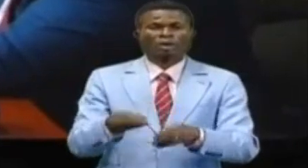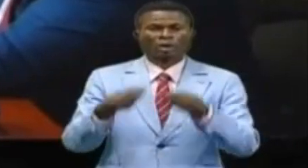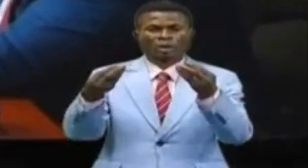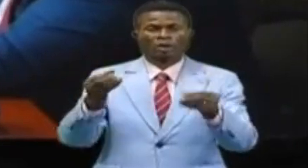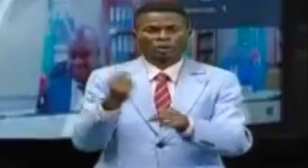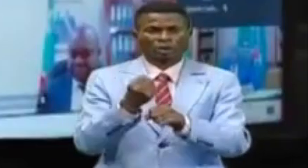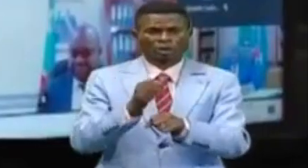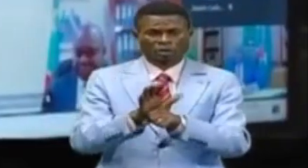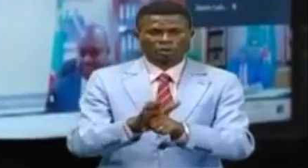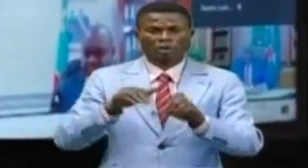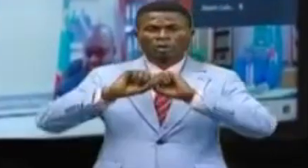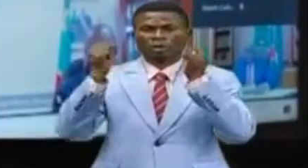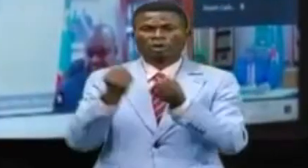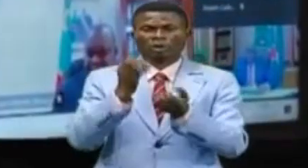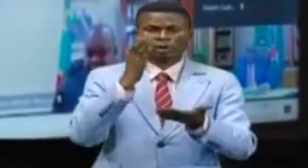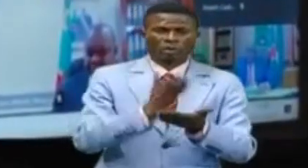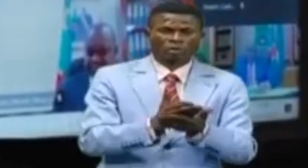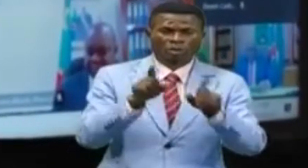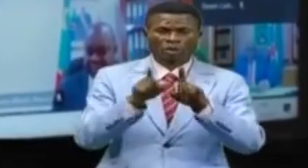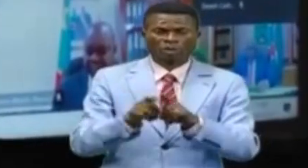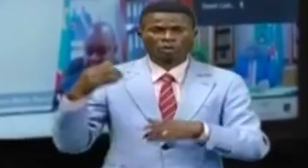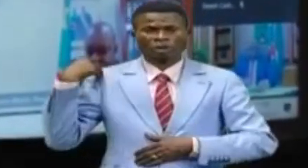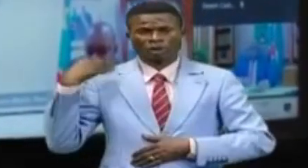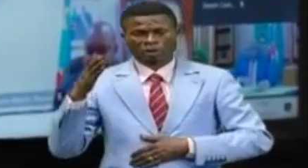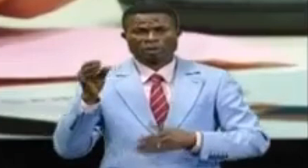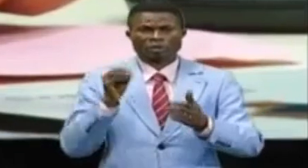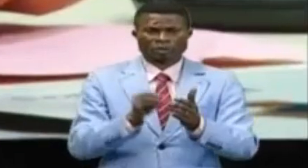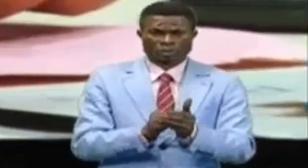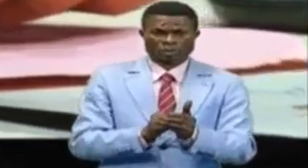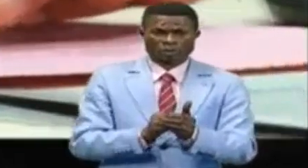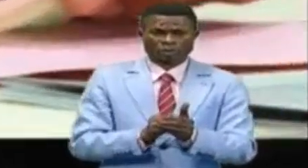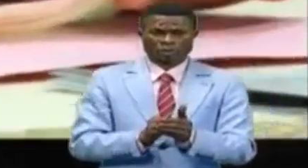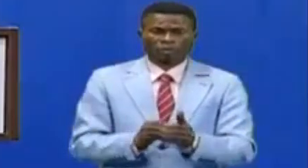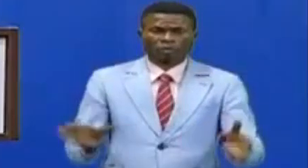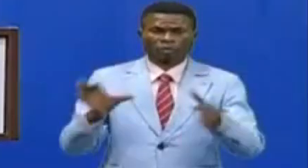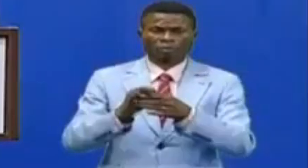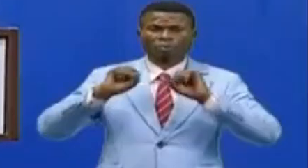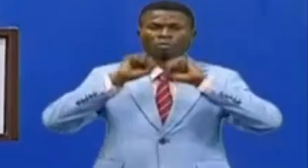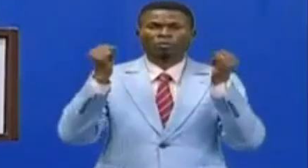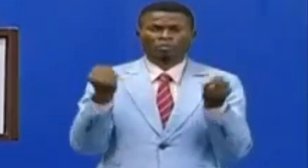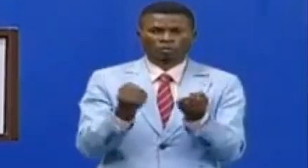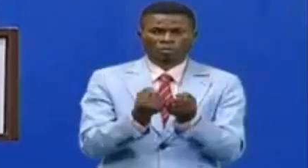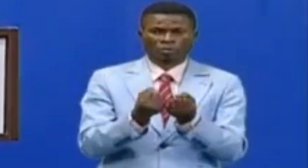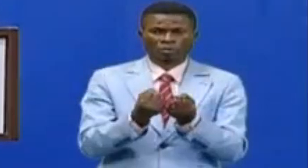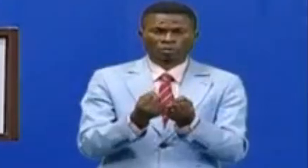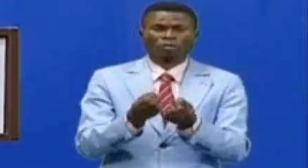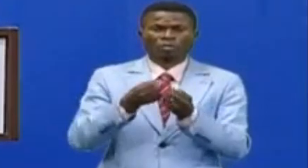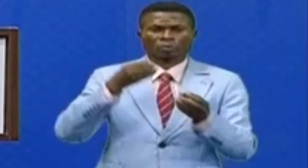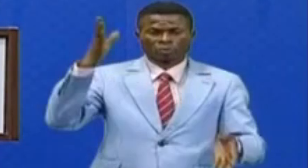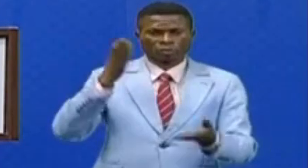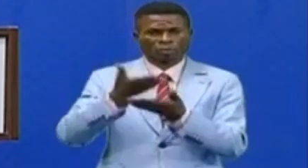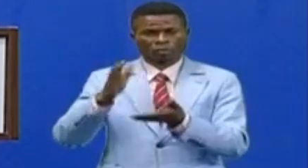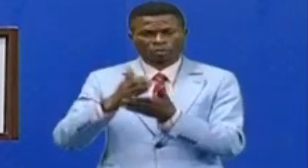les secteurs privés que publics. En effet, la cohésion sociale et la prospérité partagée